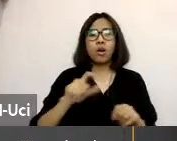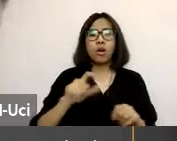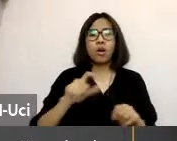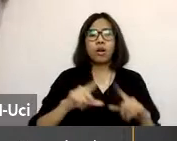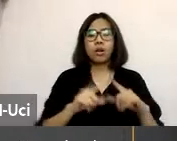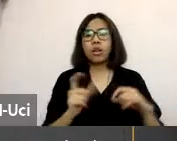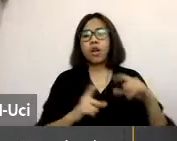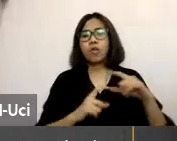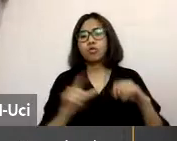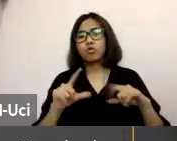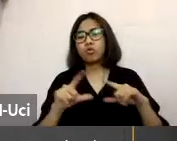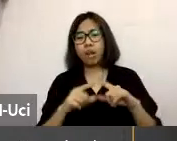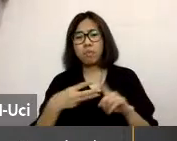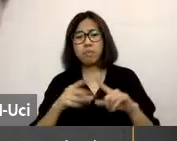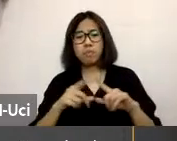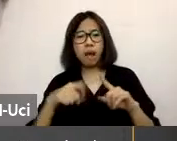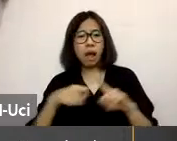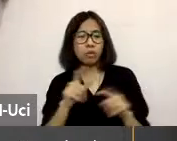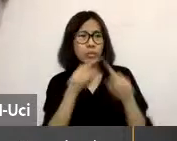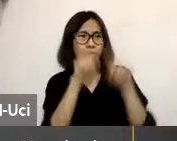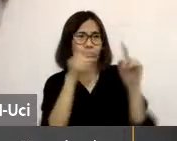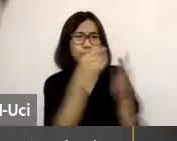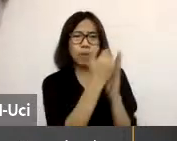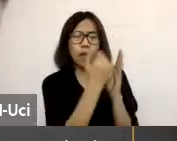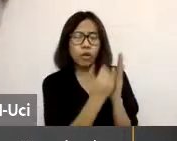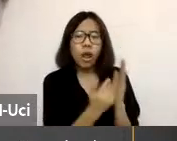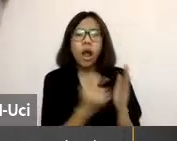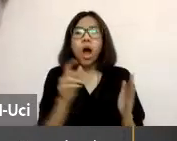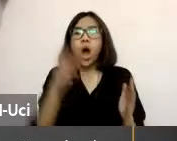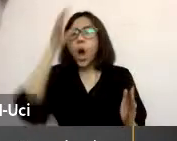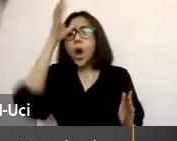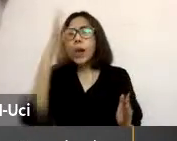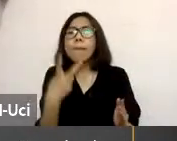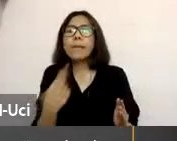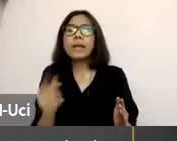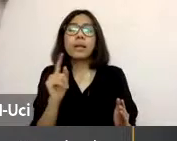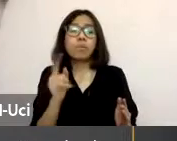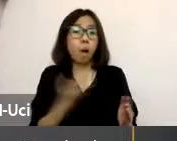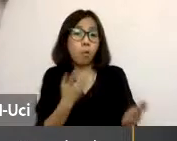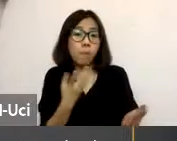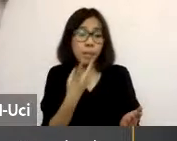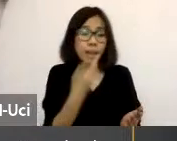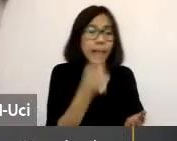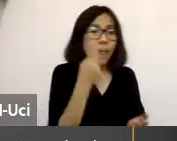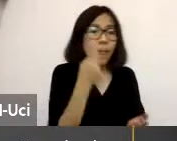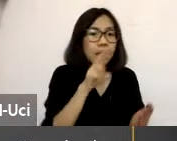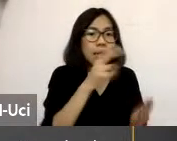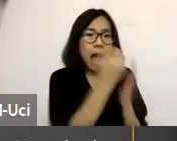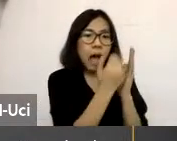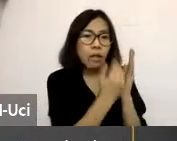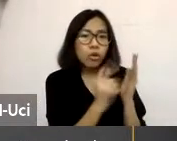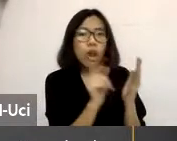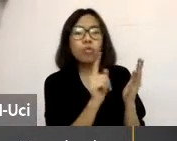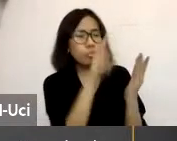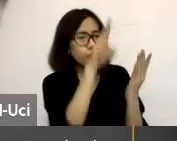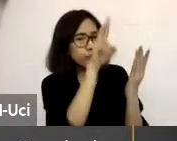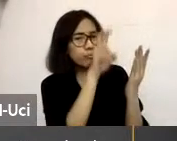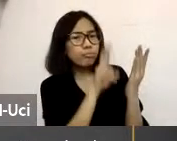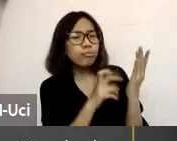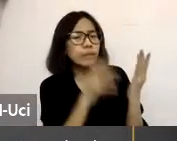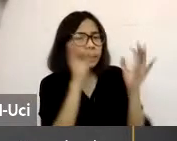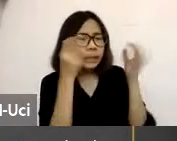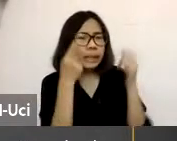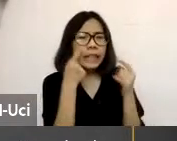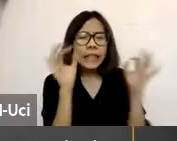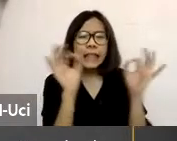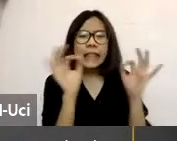sebelum membeli itulah makanya kita mendorong supaya konsumen itu eh apa namanya ya kita dorong kosmetik untuk